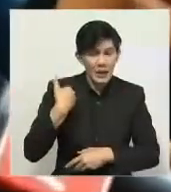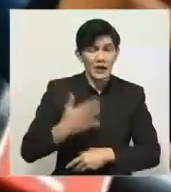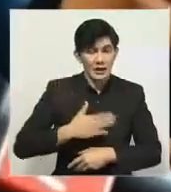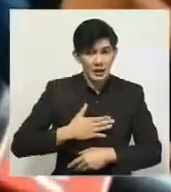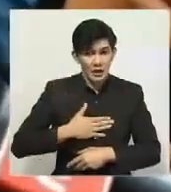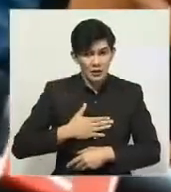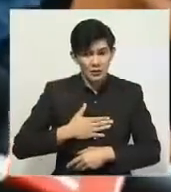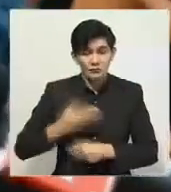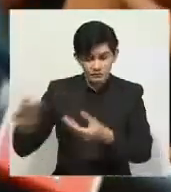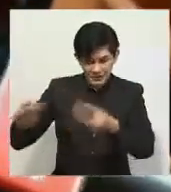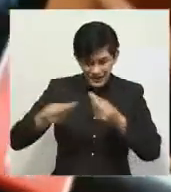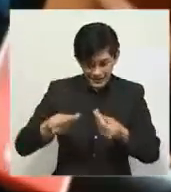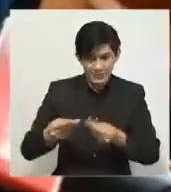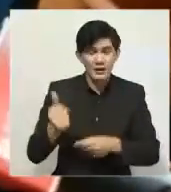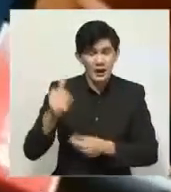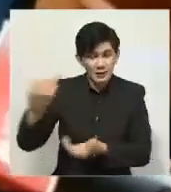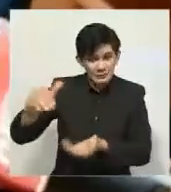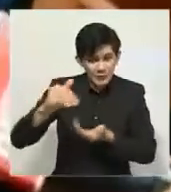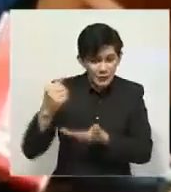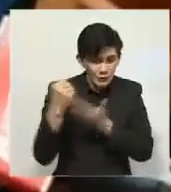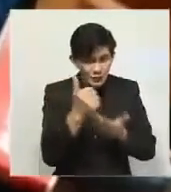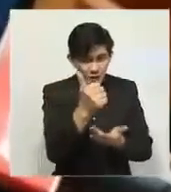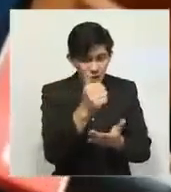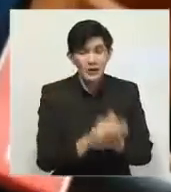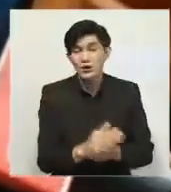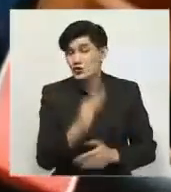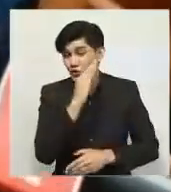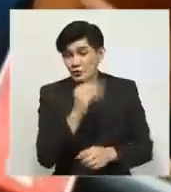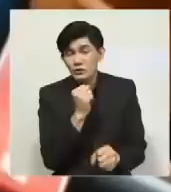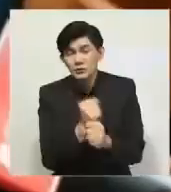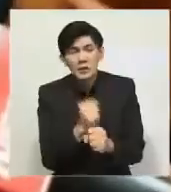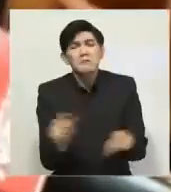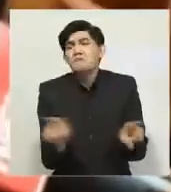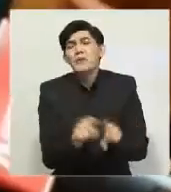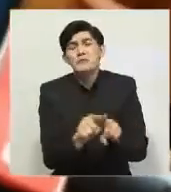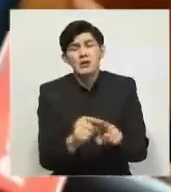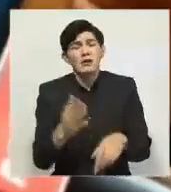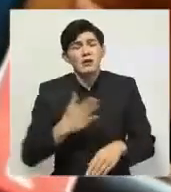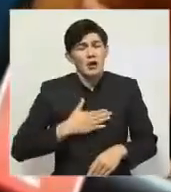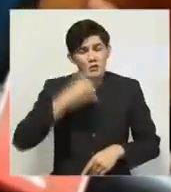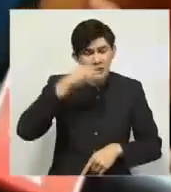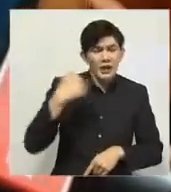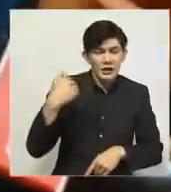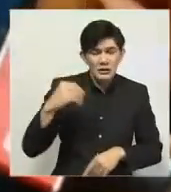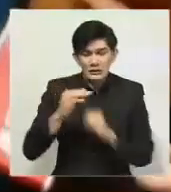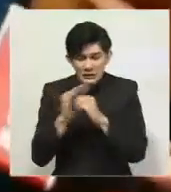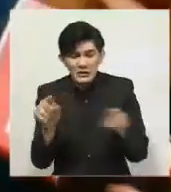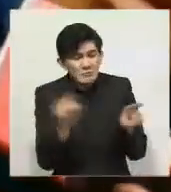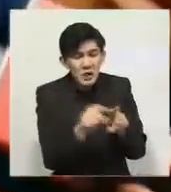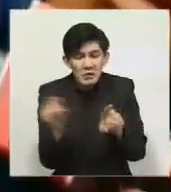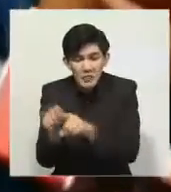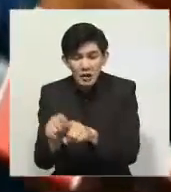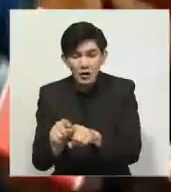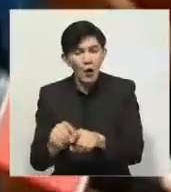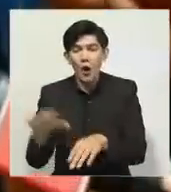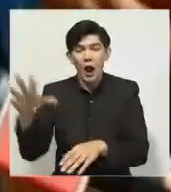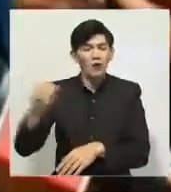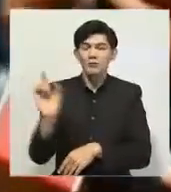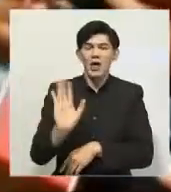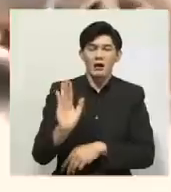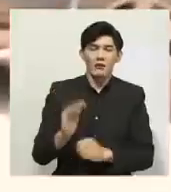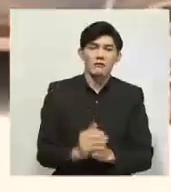ราก็จะให้เขานำมาแต่ถ้าดูแล้วเป็นการทำงานที่ซ้ำซ้อนกับเรานะครับก็ไม่จำเป็นที่จะต้องมานะ